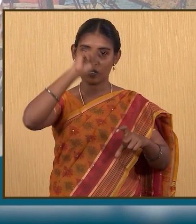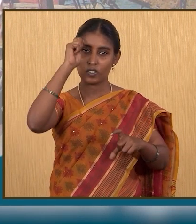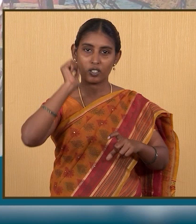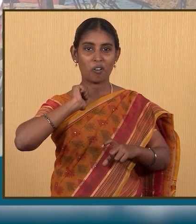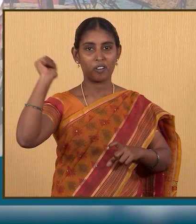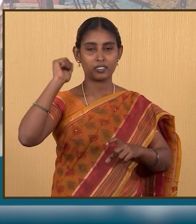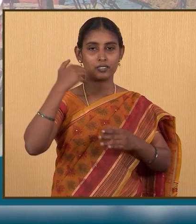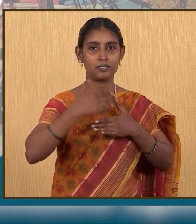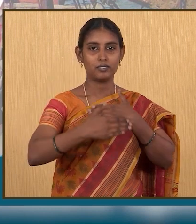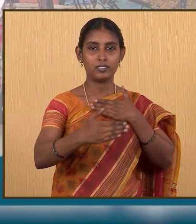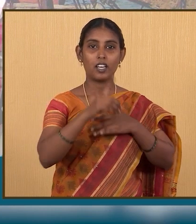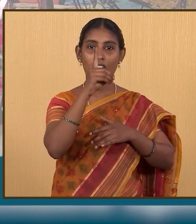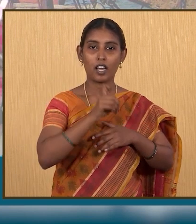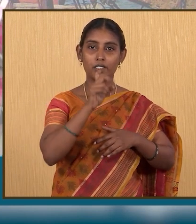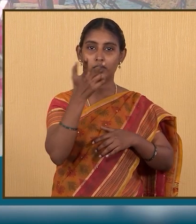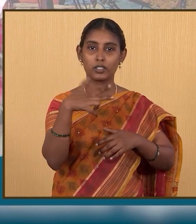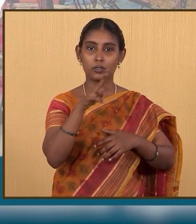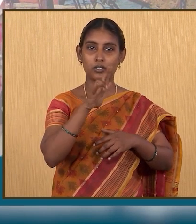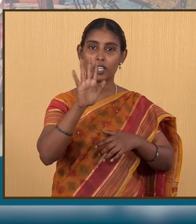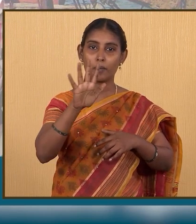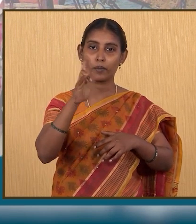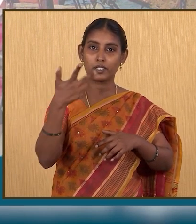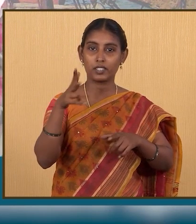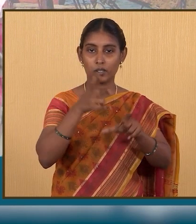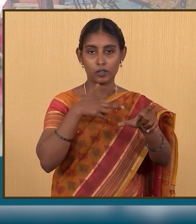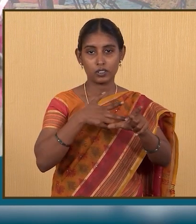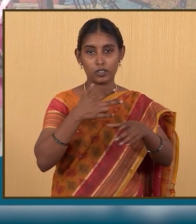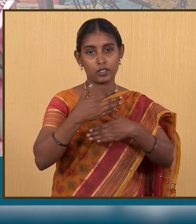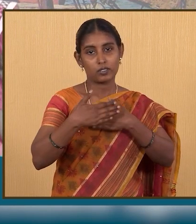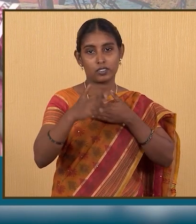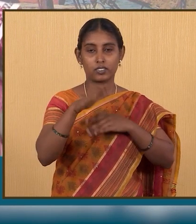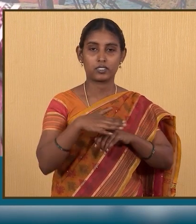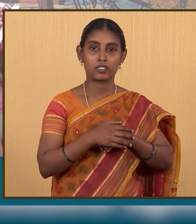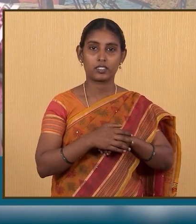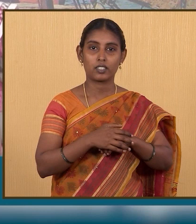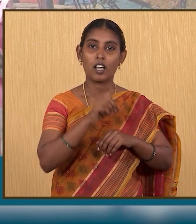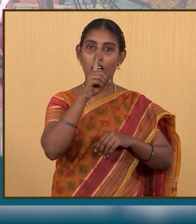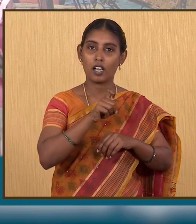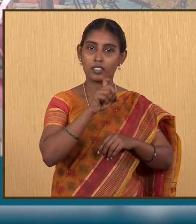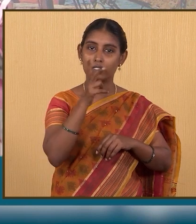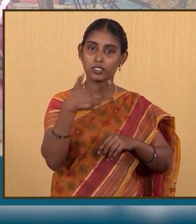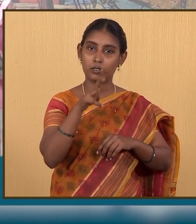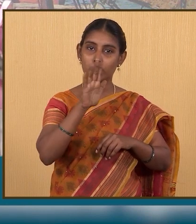வரைக்கும் இருக்கும் அப்படின்னு பார்த்தோன்னா 1858 வரைக்கும் இருக்கும்.